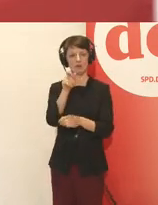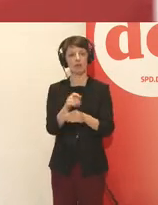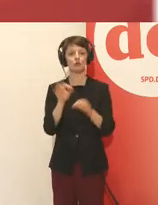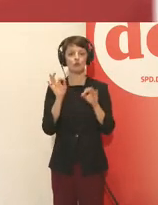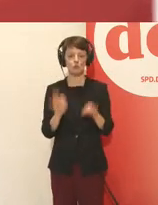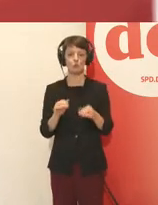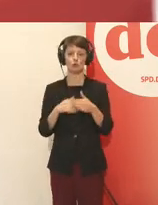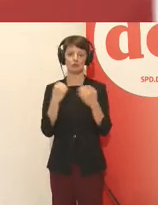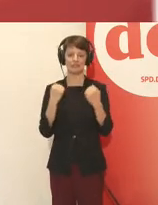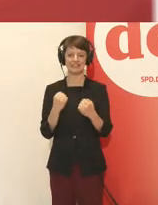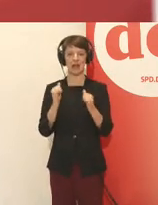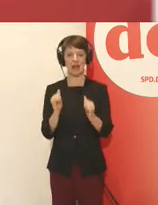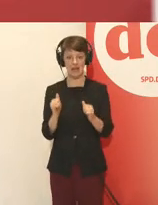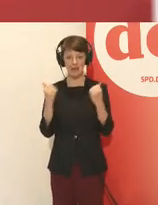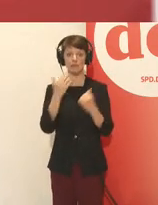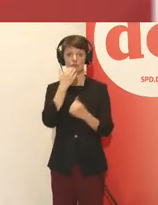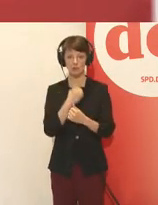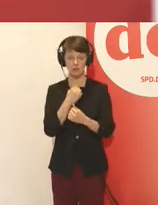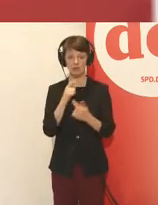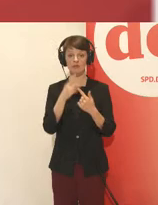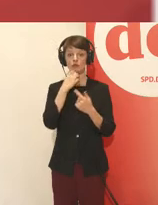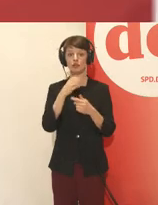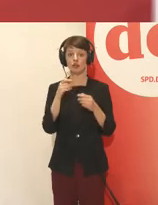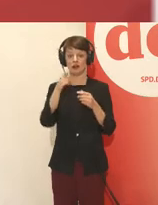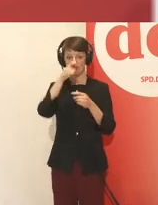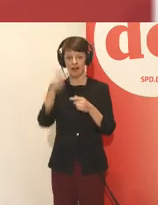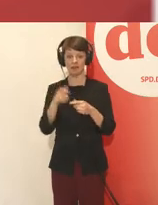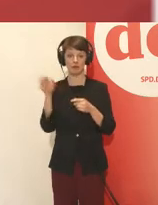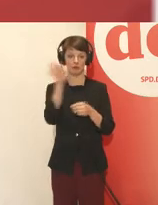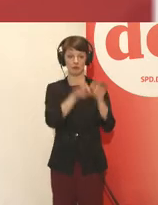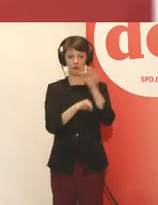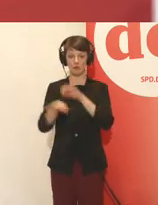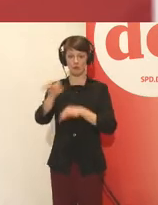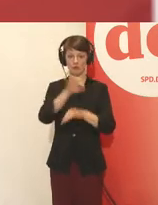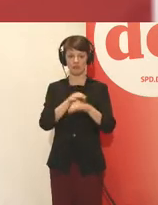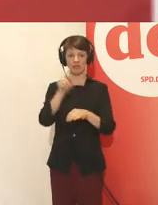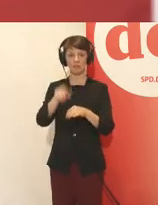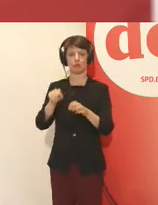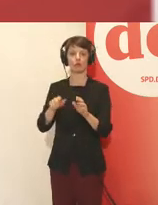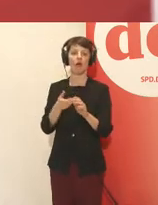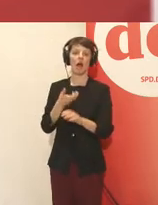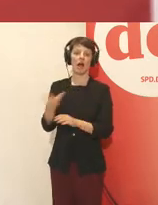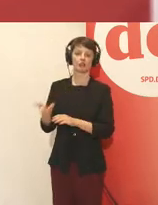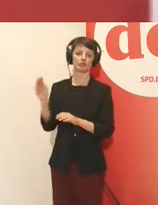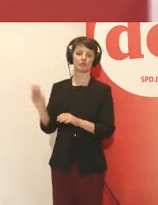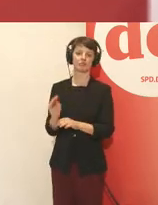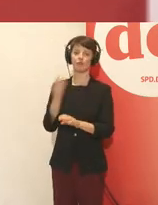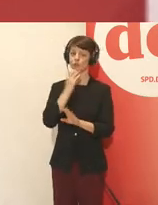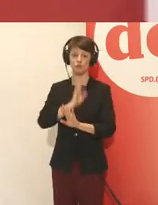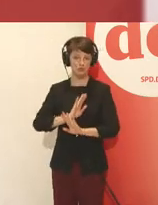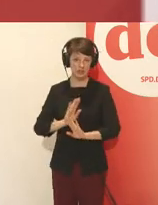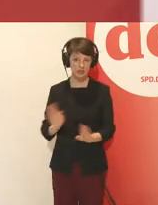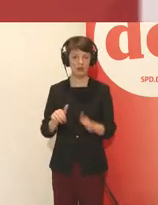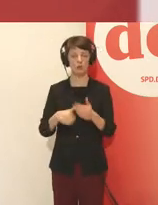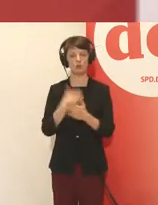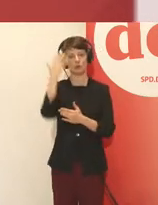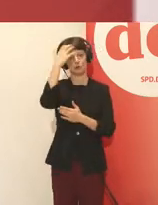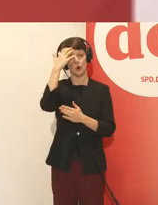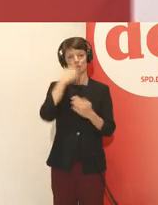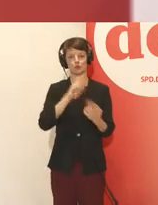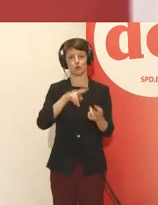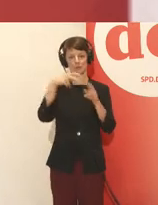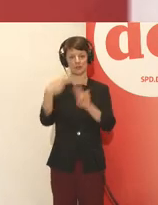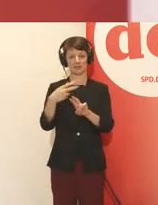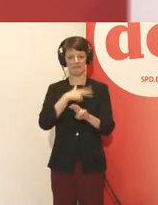und sicher leben wollen dass wir verantwortung füreinander übernehmen wollen dass er niemanden zurück lebt lassen wollen und dass wir auch träume verwirklichen